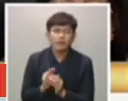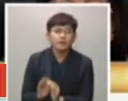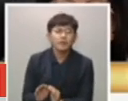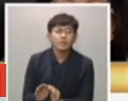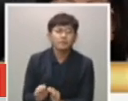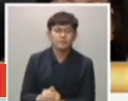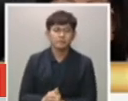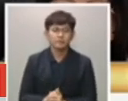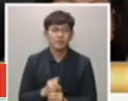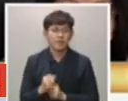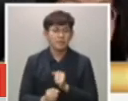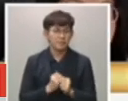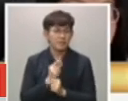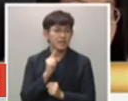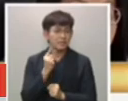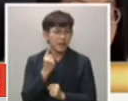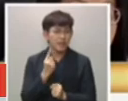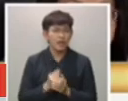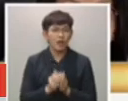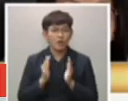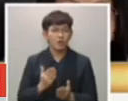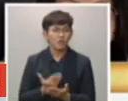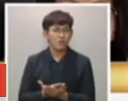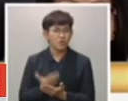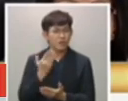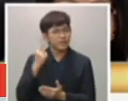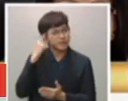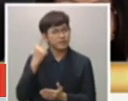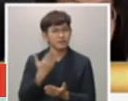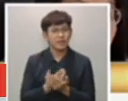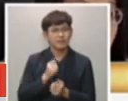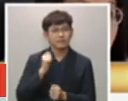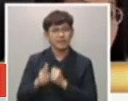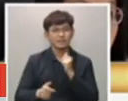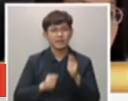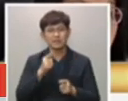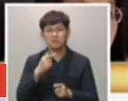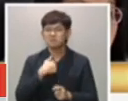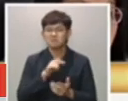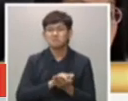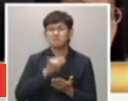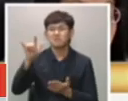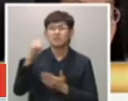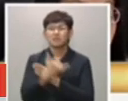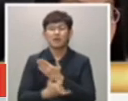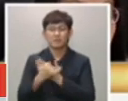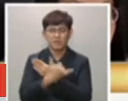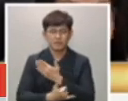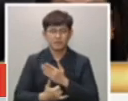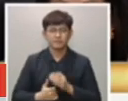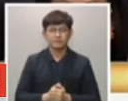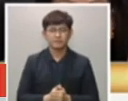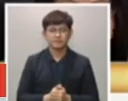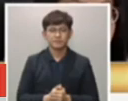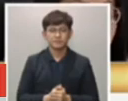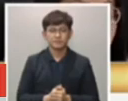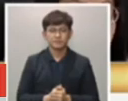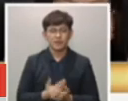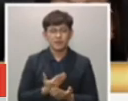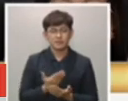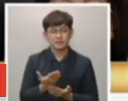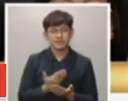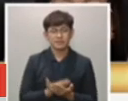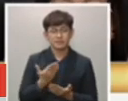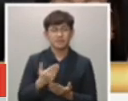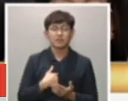ปีใหม่คนมีตังค์แทนที่จะใช้จ่ายในประเทศบินไปเที่ยวต่างประเทศหมดกำลังการบริโภคในประเทศนอก